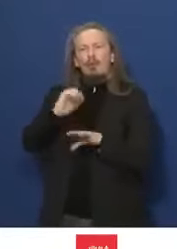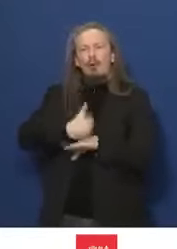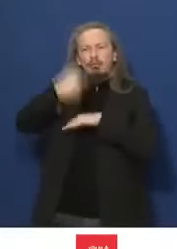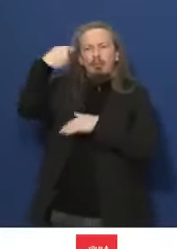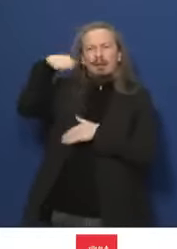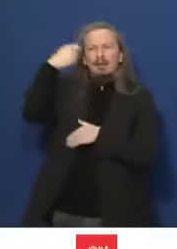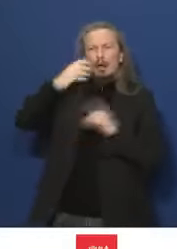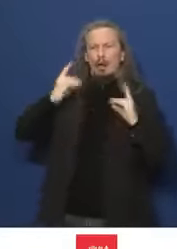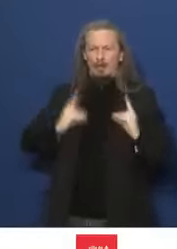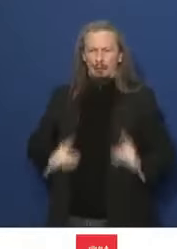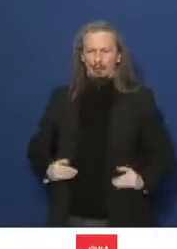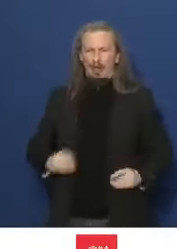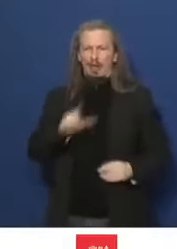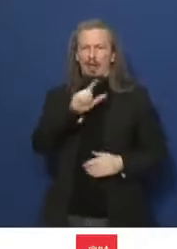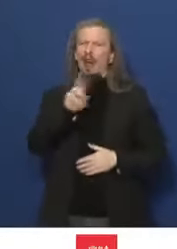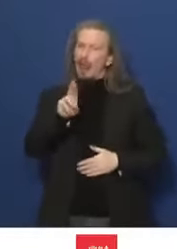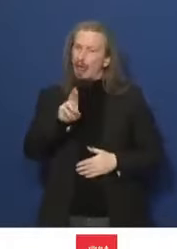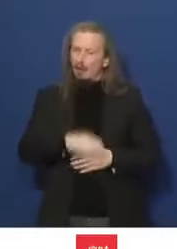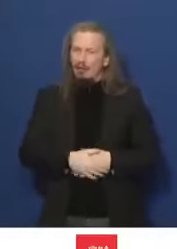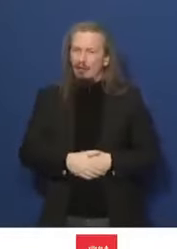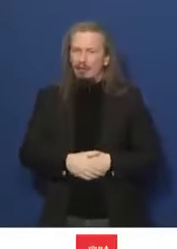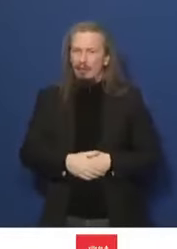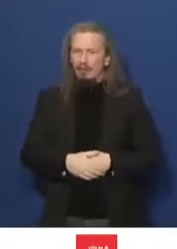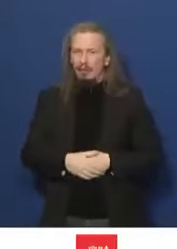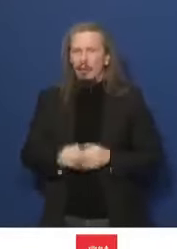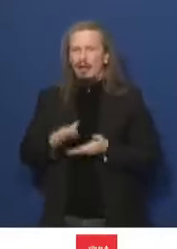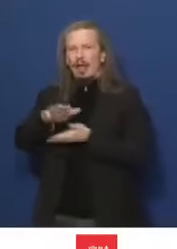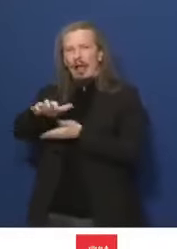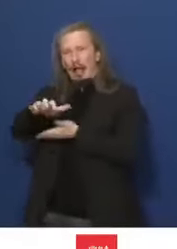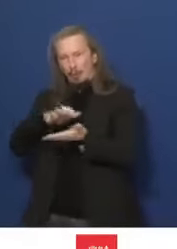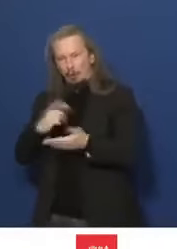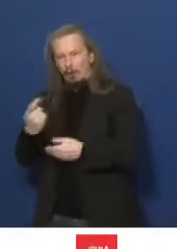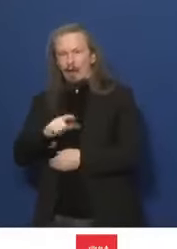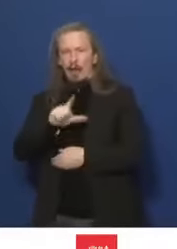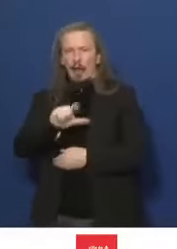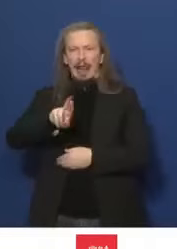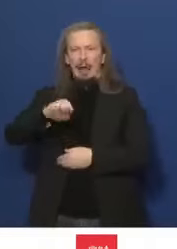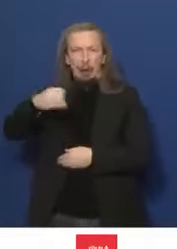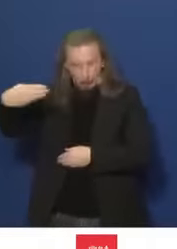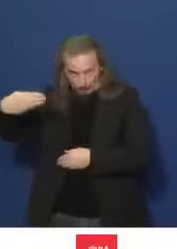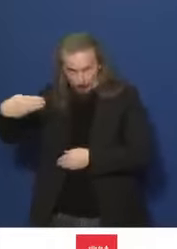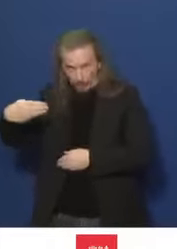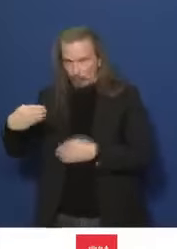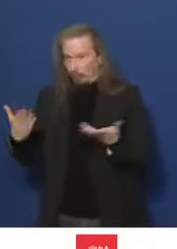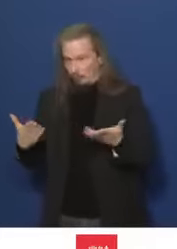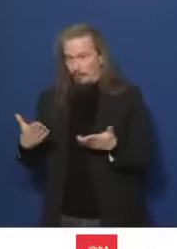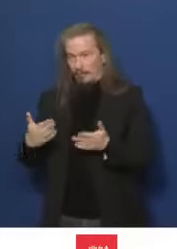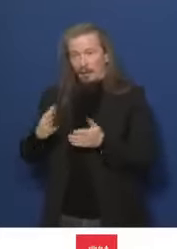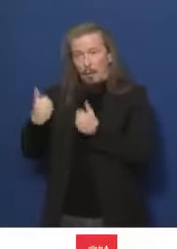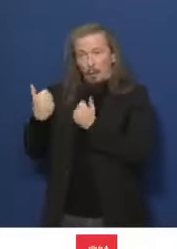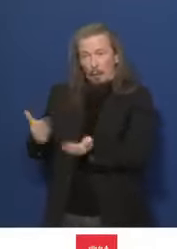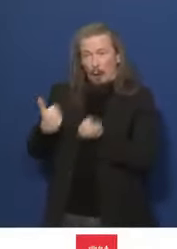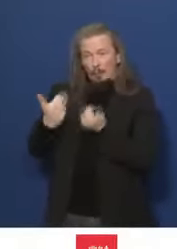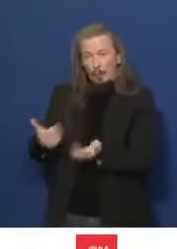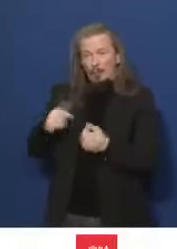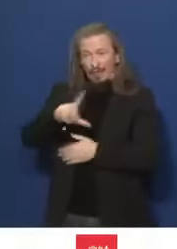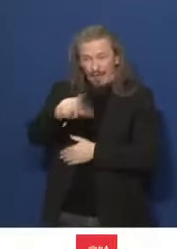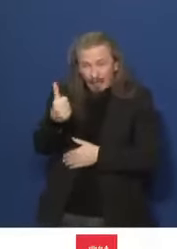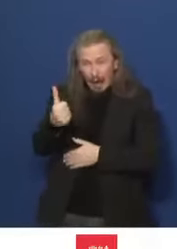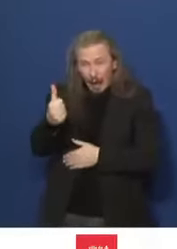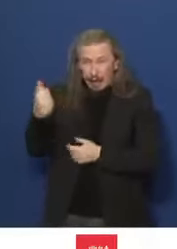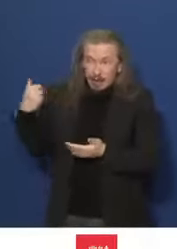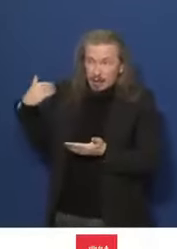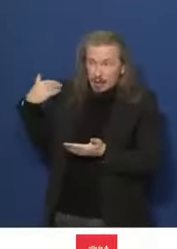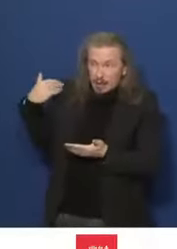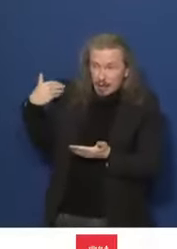un député LR, une rapporteure, la députée La République En Marche, qui a fait 21 propositions récentes qui ont